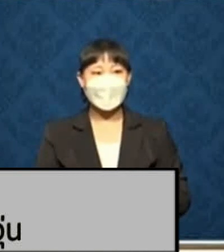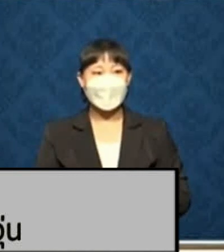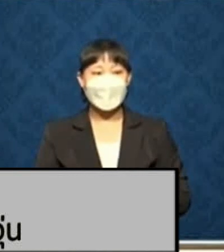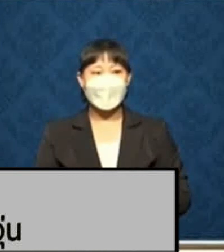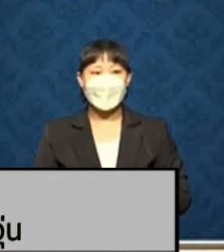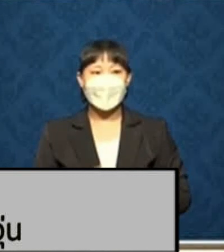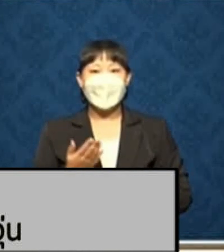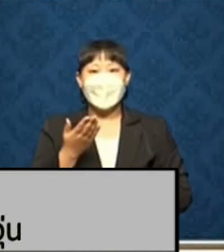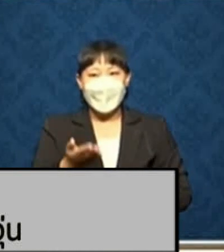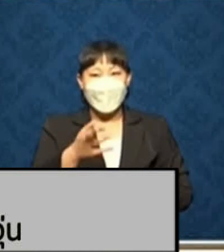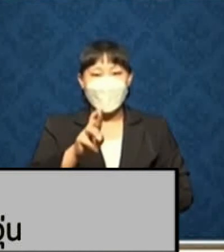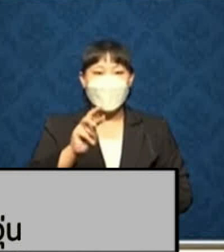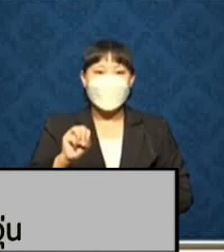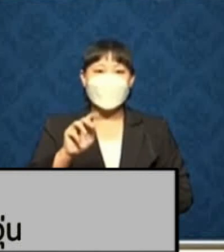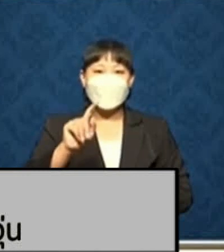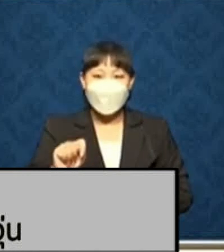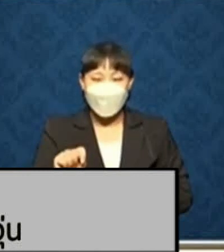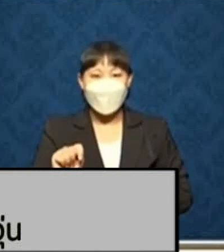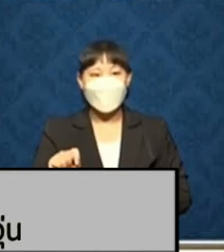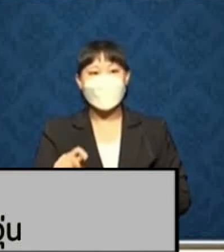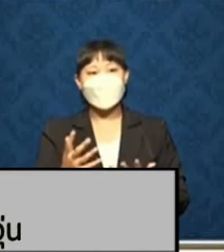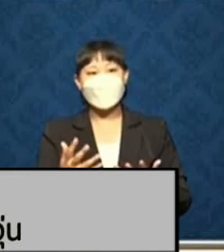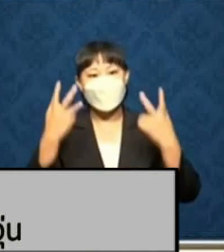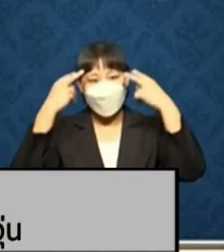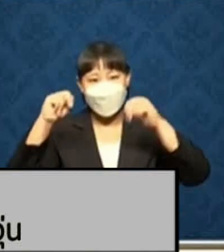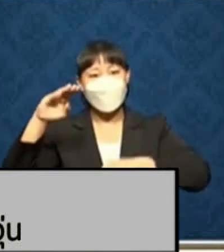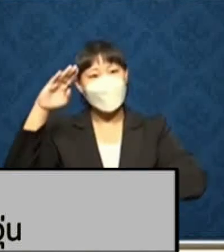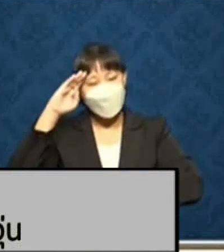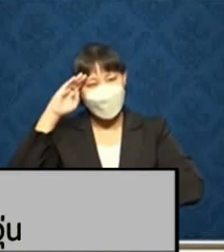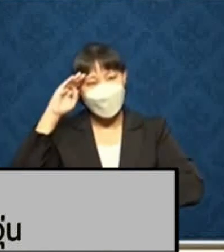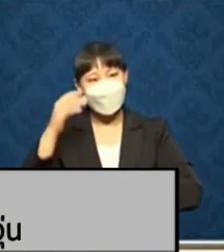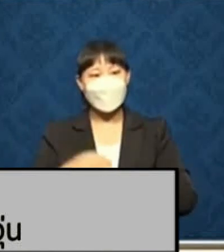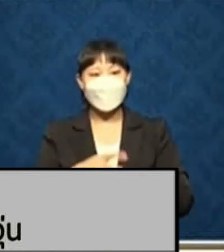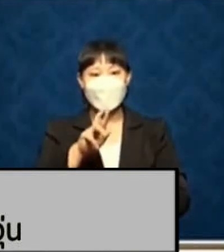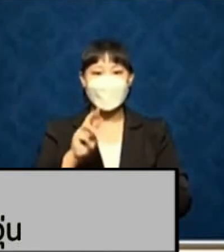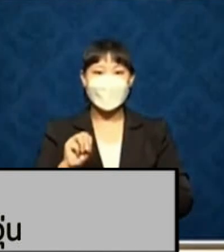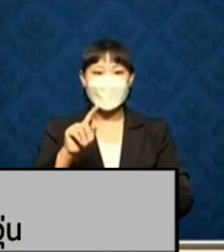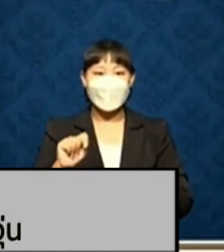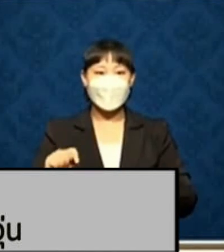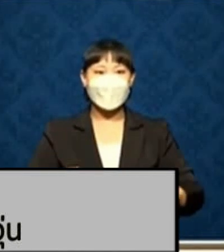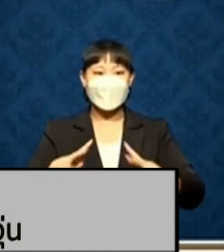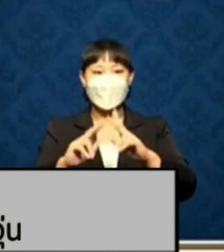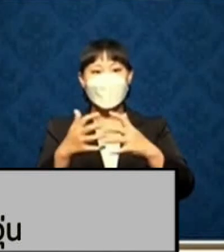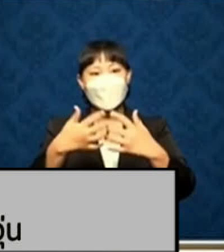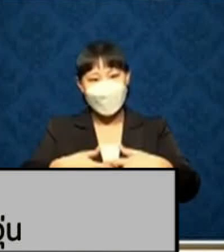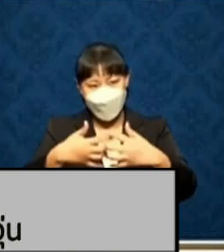ฐมนตรีว่าการกระทรวงอุตสาหกรรมมาชี้แจงแทนจะดีกว่าครับเพราะว่าเมื่อวานนี้ทางประธานวิป